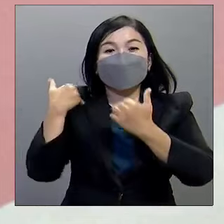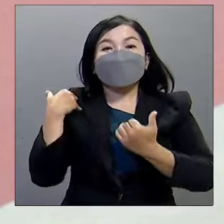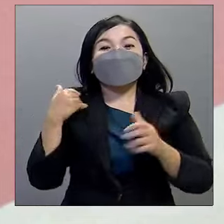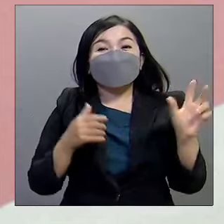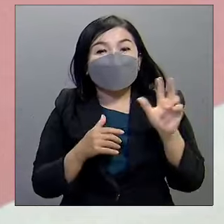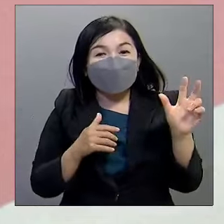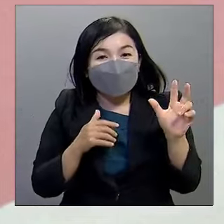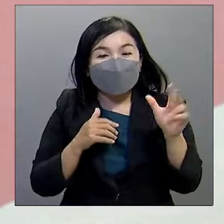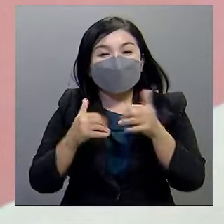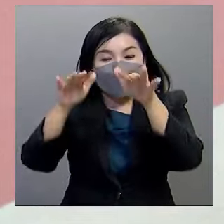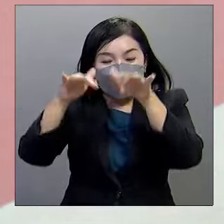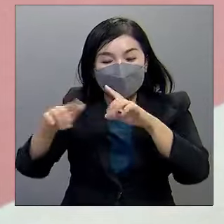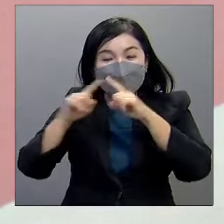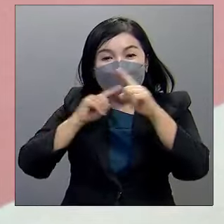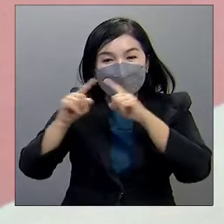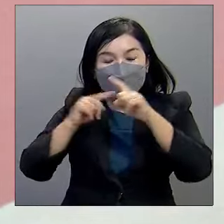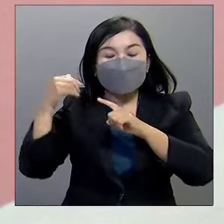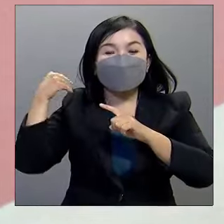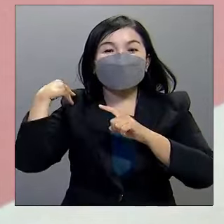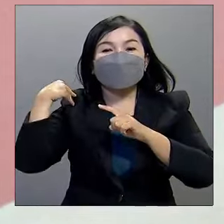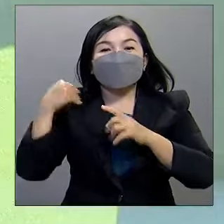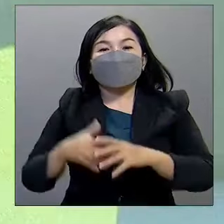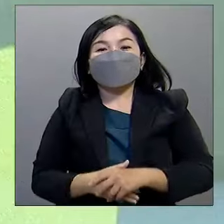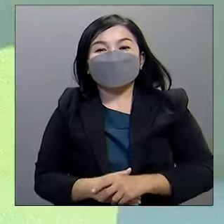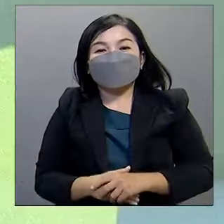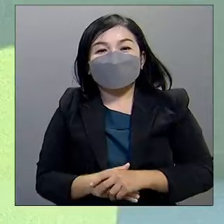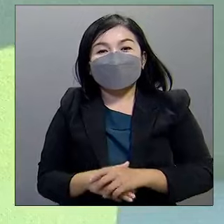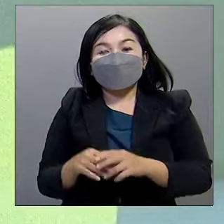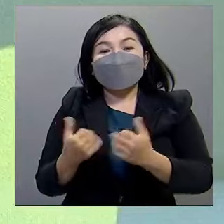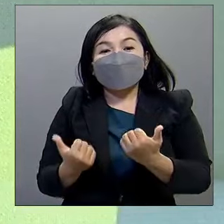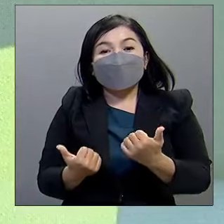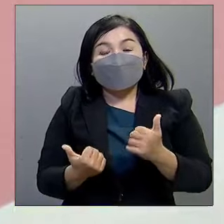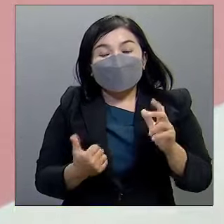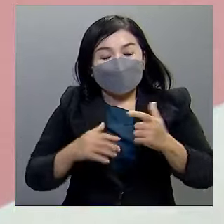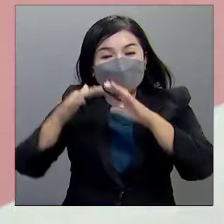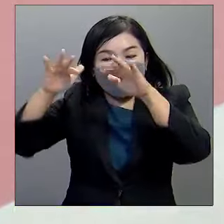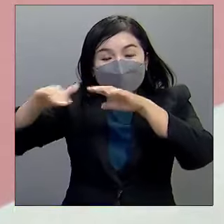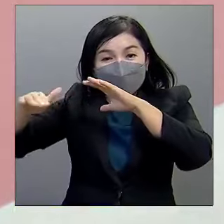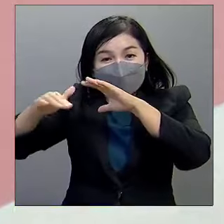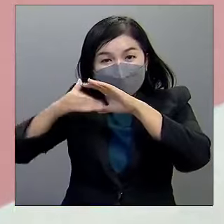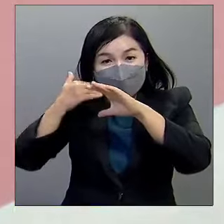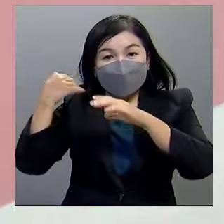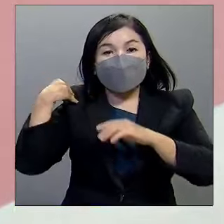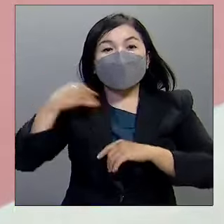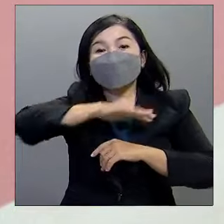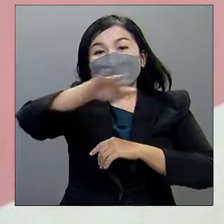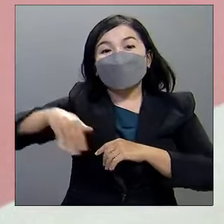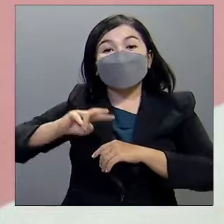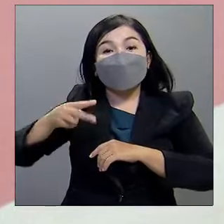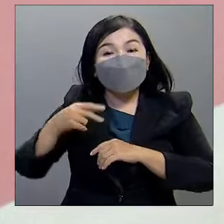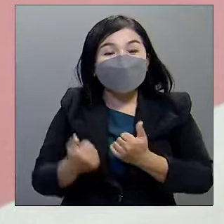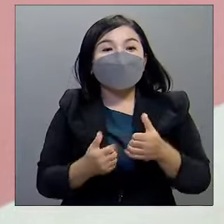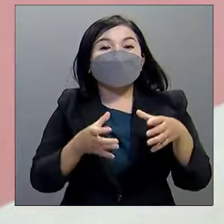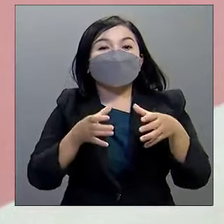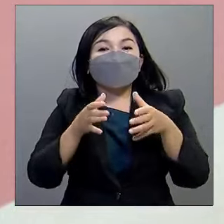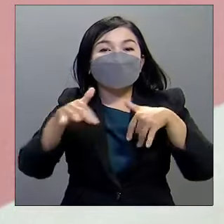ป้นะครับนะฮะแต่พี่มาปูเปรี้ยวผมก็เลยงงชื่อใหม่มีชื่อใหม่เรื่อยๆเลยนะแล้วแต่จะเรียกนะครับแล้วก็ฝากทักทายผู้บรรยายภาษามือทุกท่านนะครับ